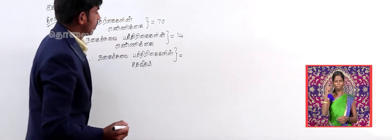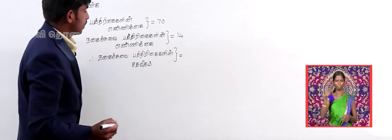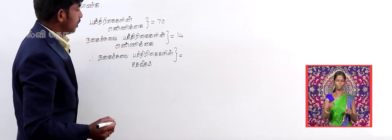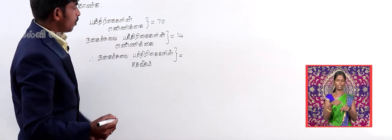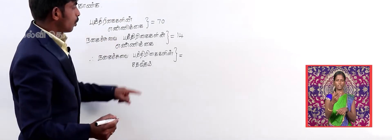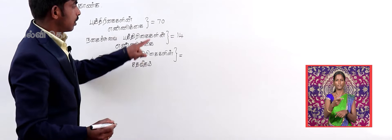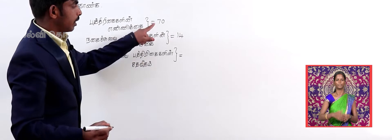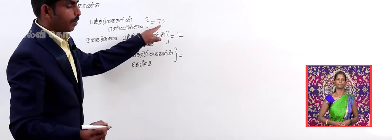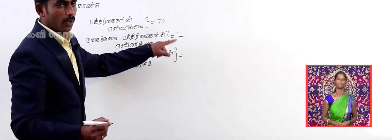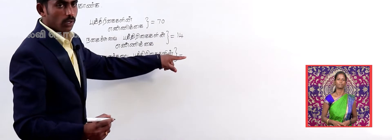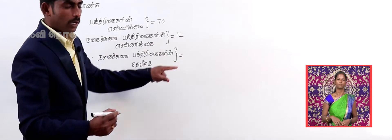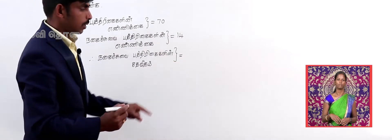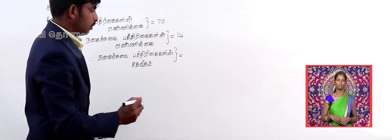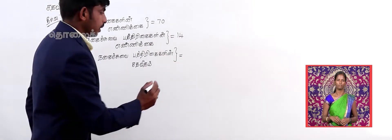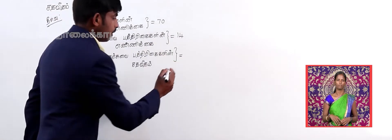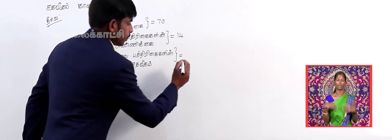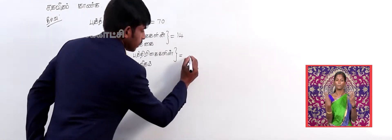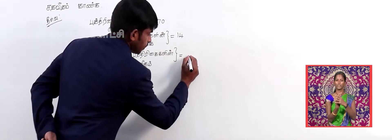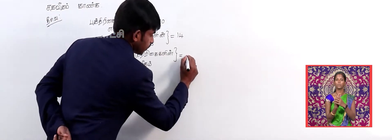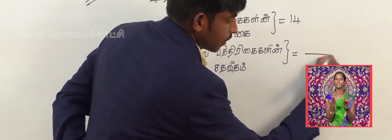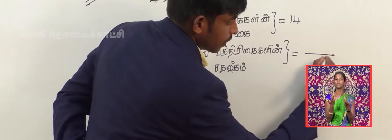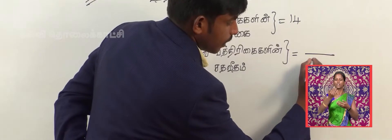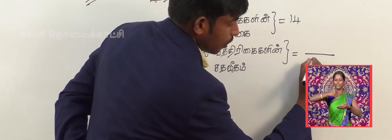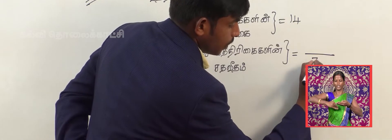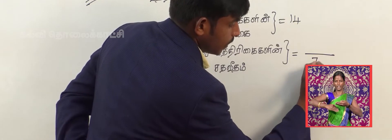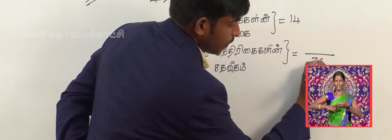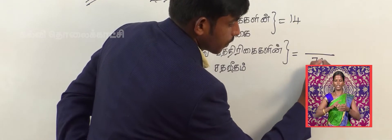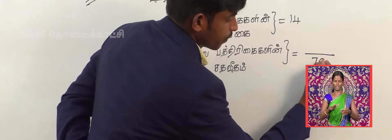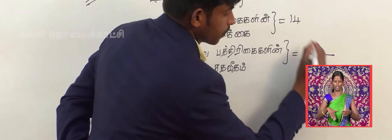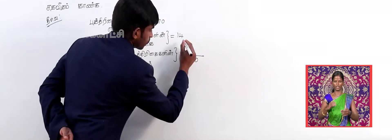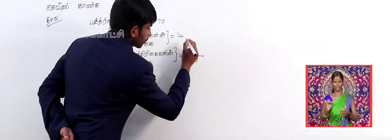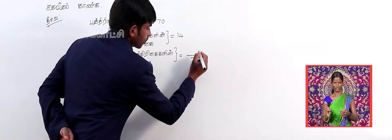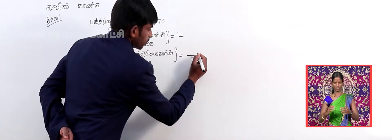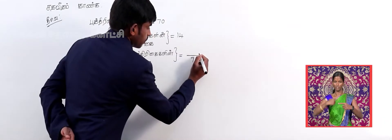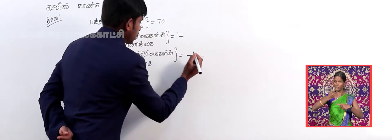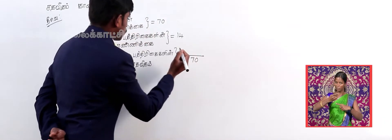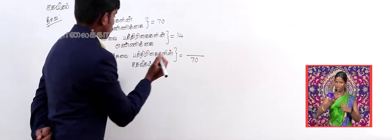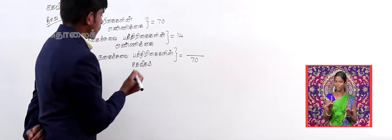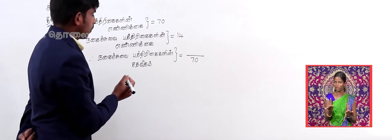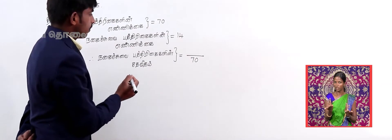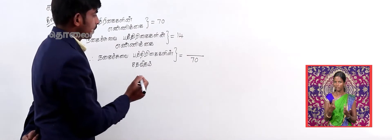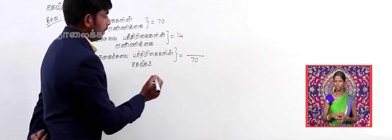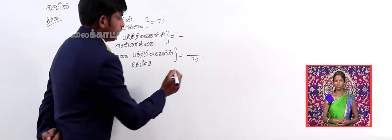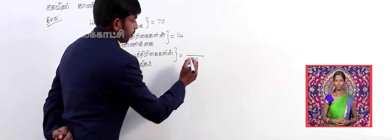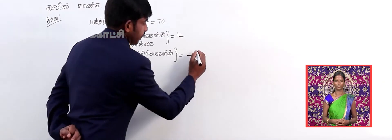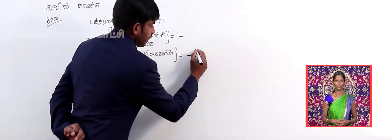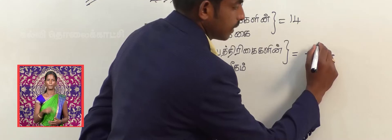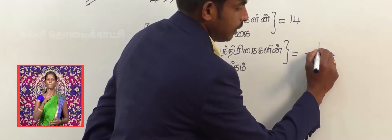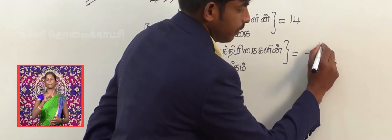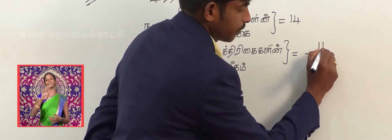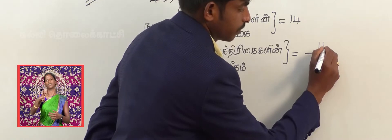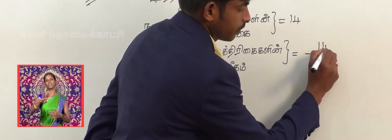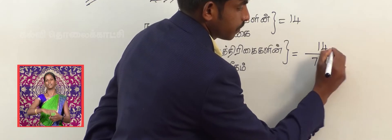ஏற்கனவே சொல்லியிருக்கேன். மொத்த மதிப்பு பகுதியில் எழுதுகிறோம், எவ்வளோ வருங்க? 70. நகைச்சுவை பத்திரிகை எவ்வளோன்னு